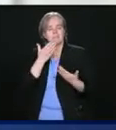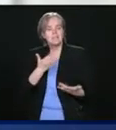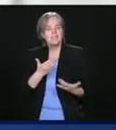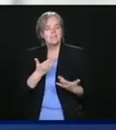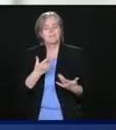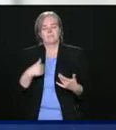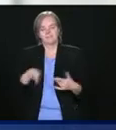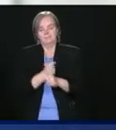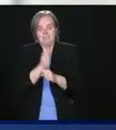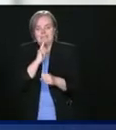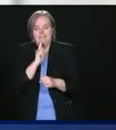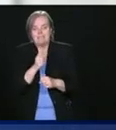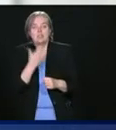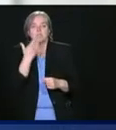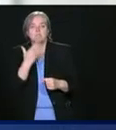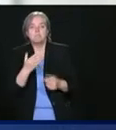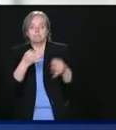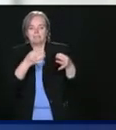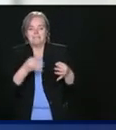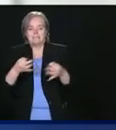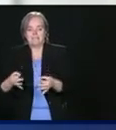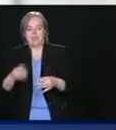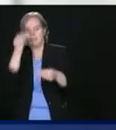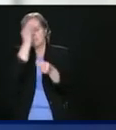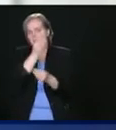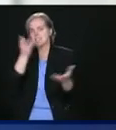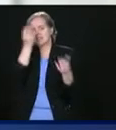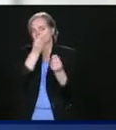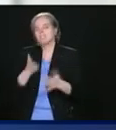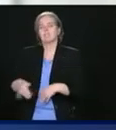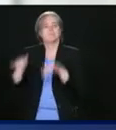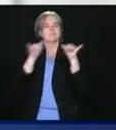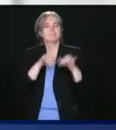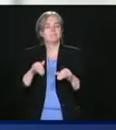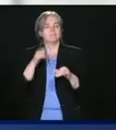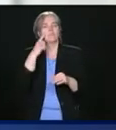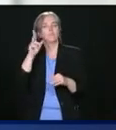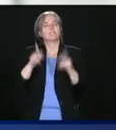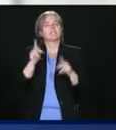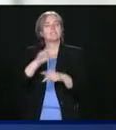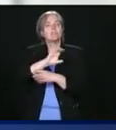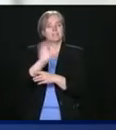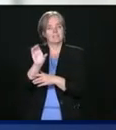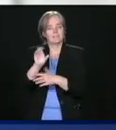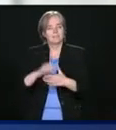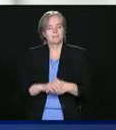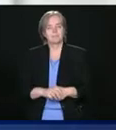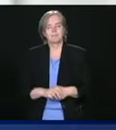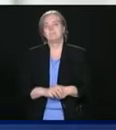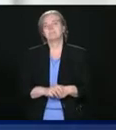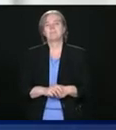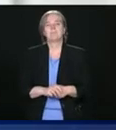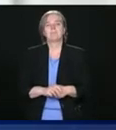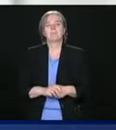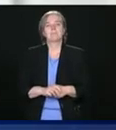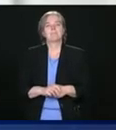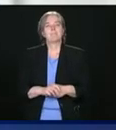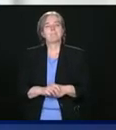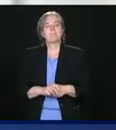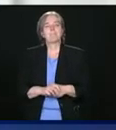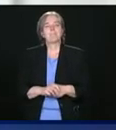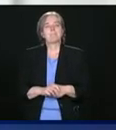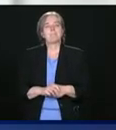pour s'assurer qu'on prend les bonnes décisions et que nous envoyons le bon message à tous les Canadiens à chaque étape. Le message demeure le